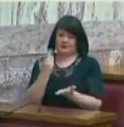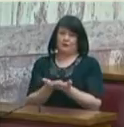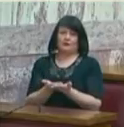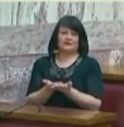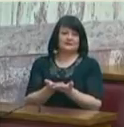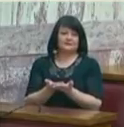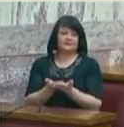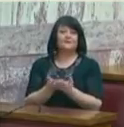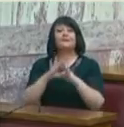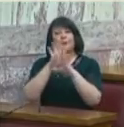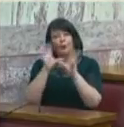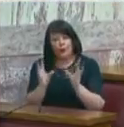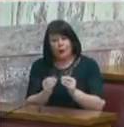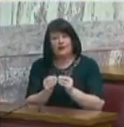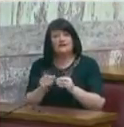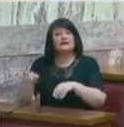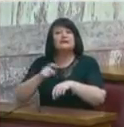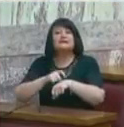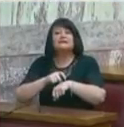Και όλα αυτά μάλιστα τη στιγμή